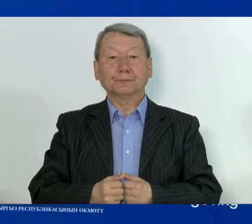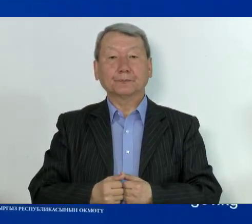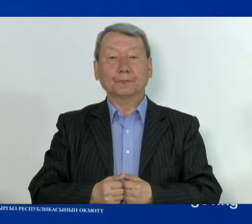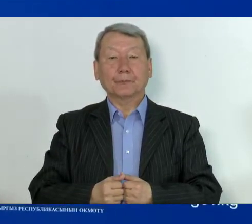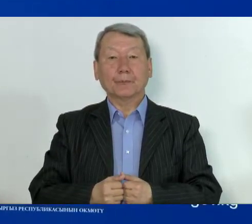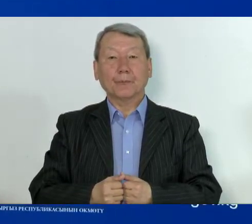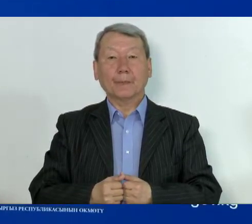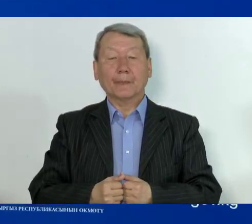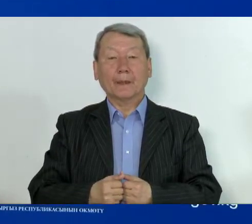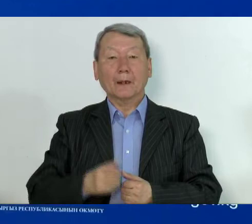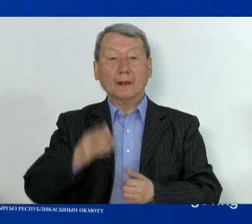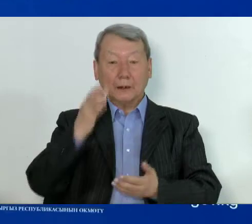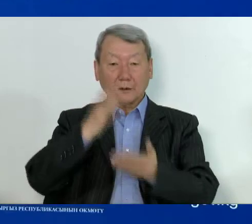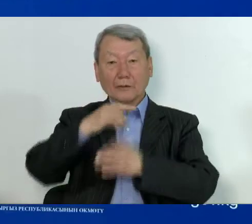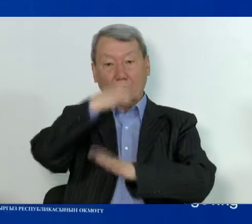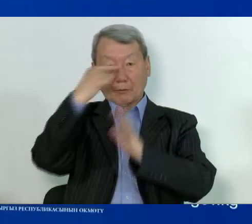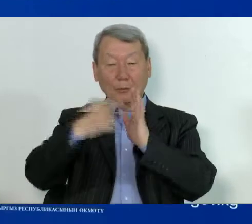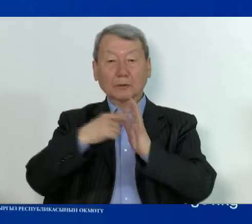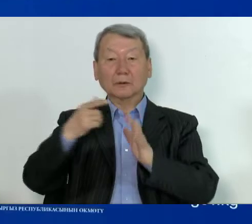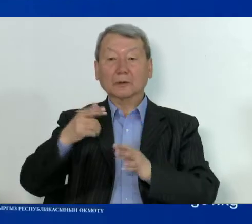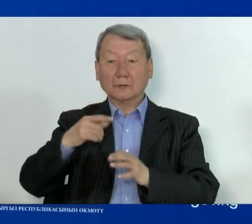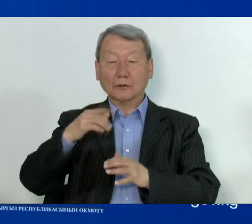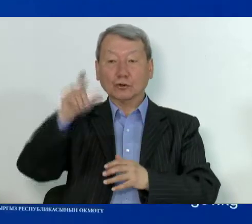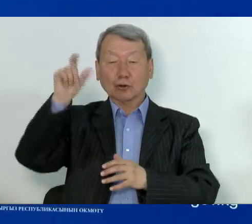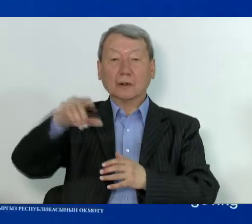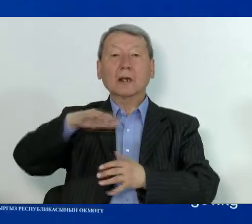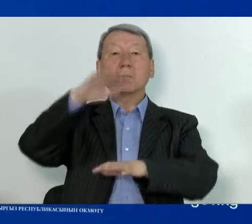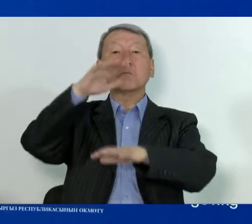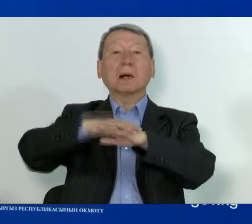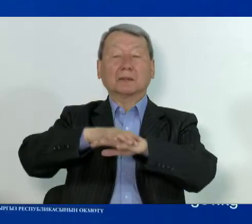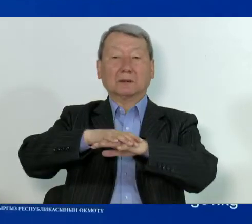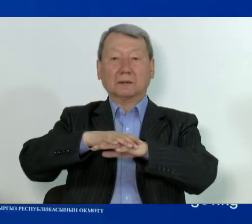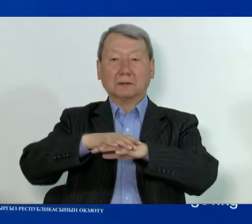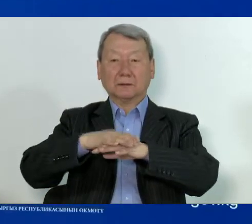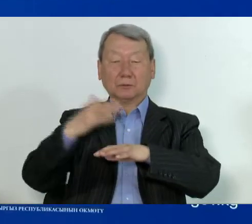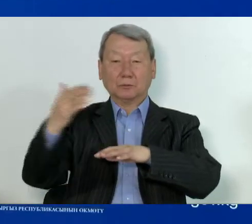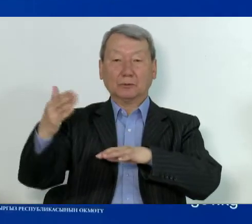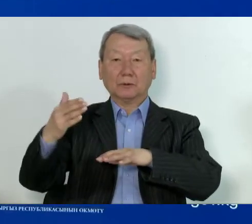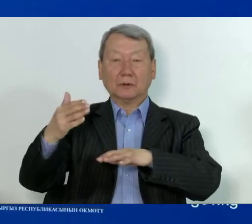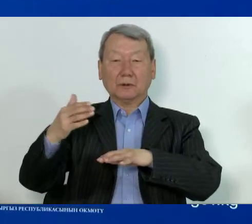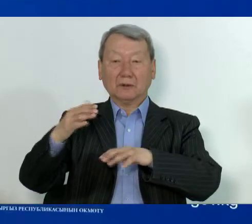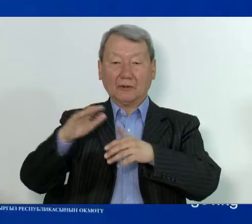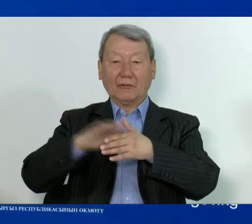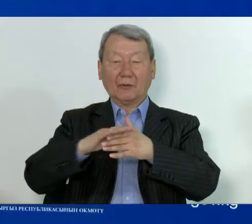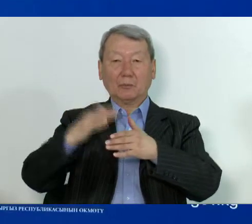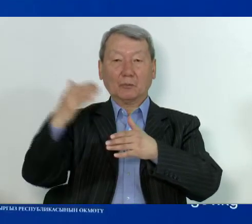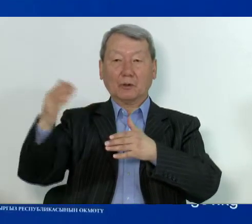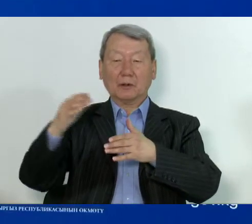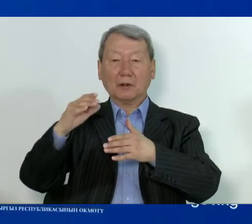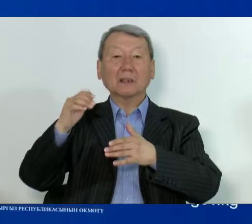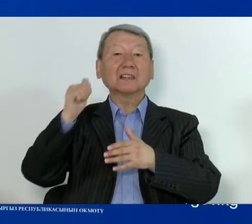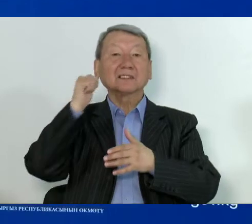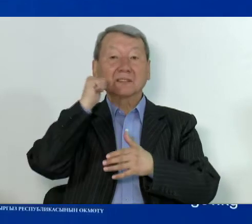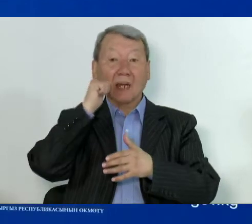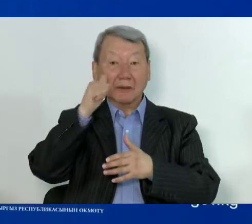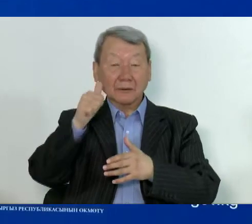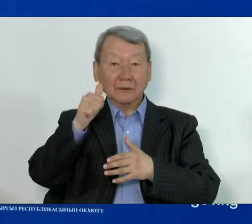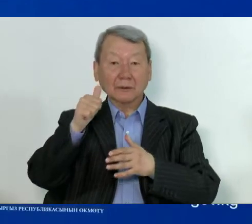Так. Обратился сотрудник банка KICB Исраилов о том, что завтра